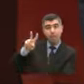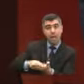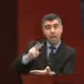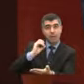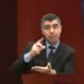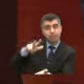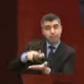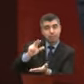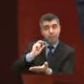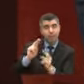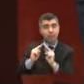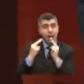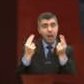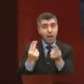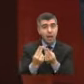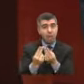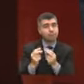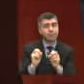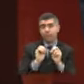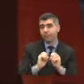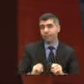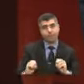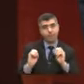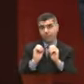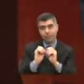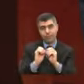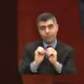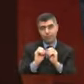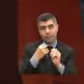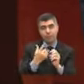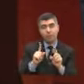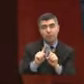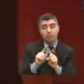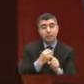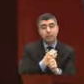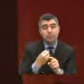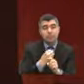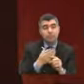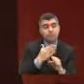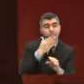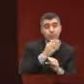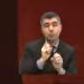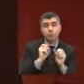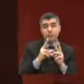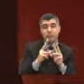للصحه كتشرط بعض المؤشرات اخرى اللي كتحكم على الجوده وعلى النوع ديال الخدمات. شكرا.